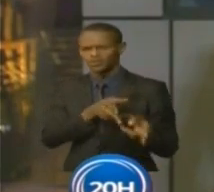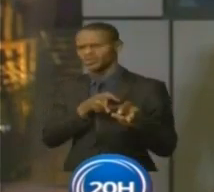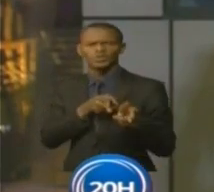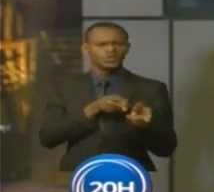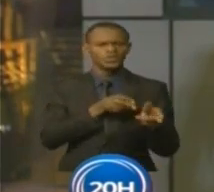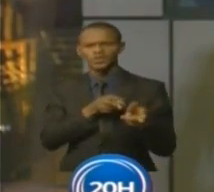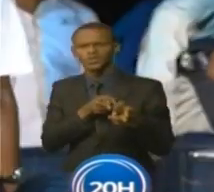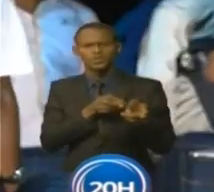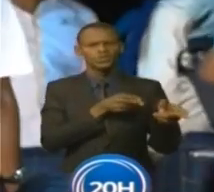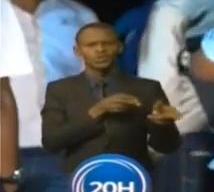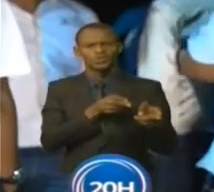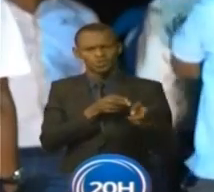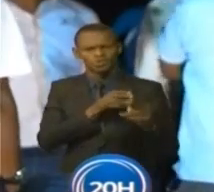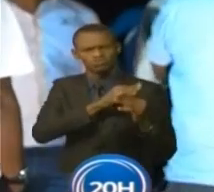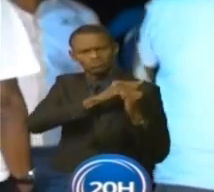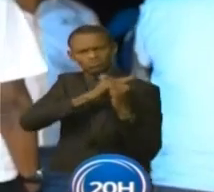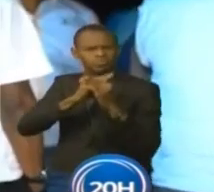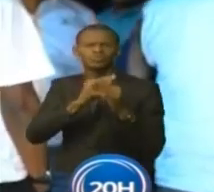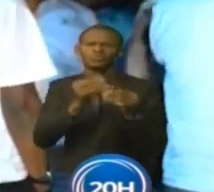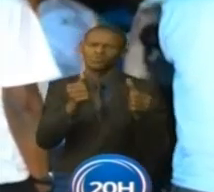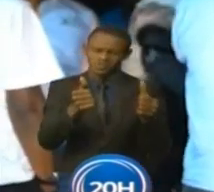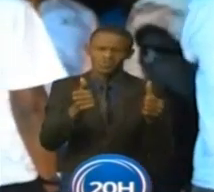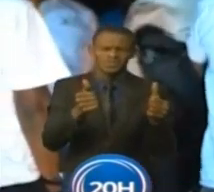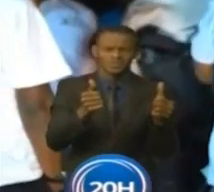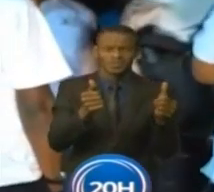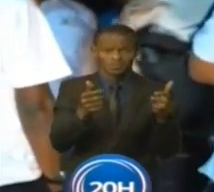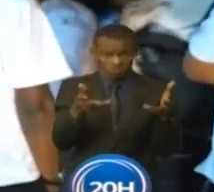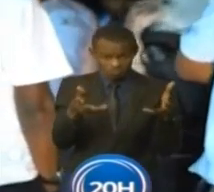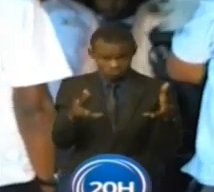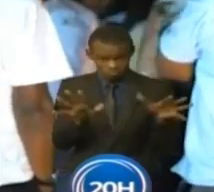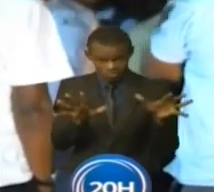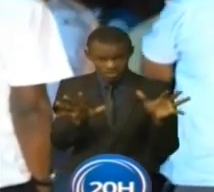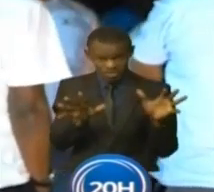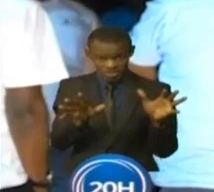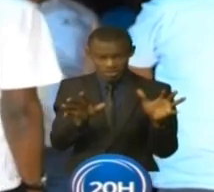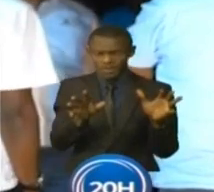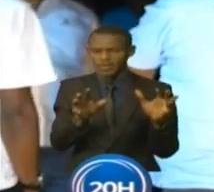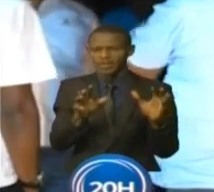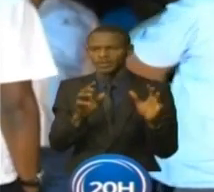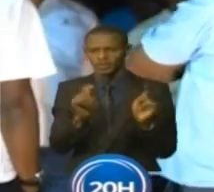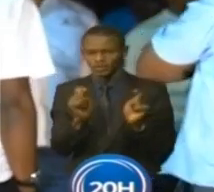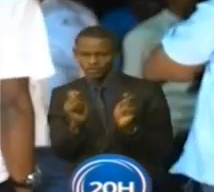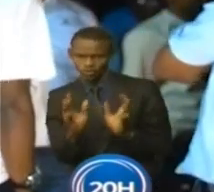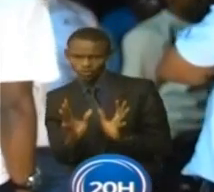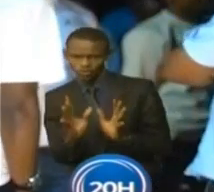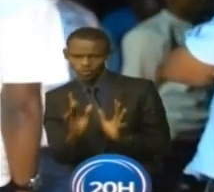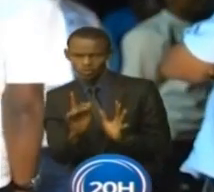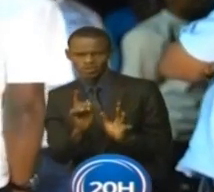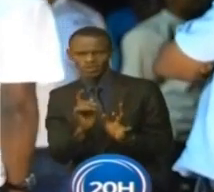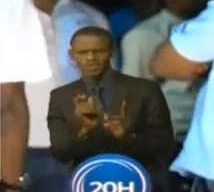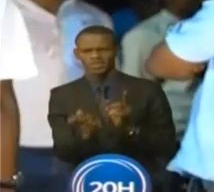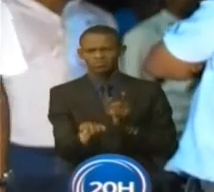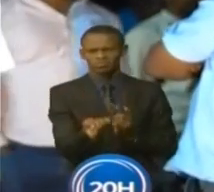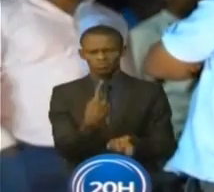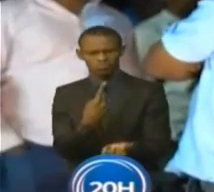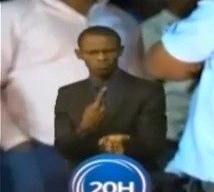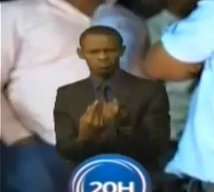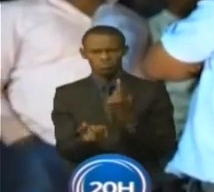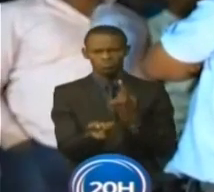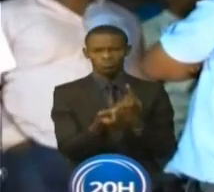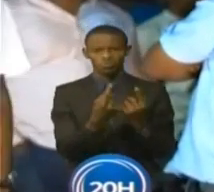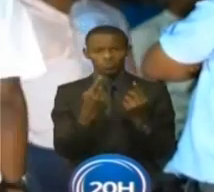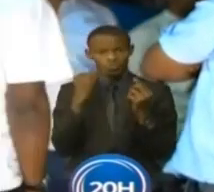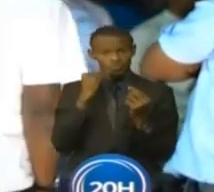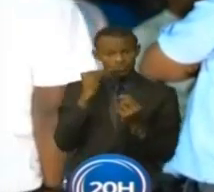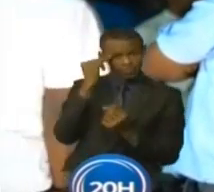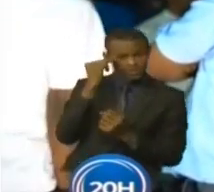ses obligations. S'en est suivi d'une série de questions et réponses. Le journaliste venu de Kinshasa, mais aussi ceux du Haut-Katanga,